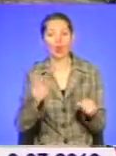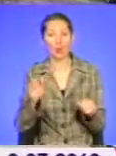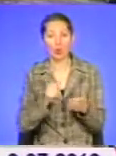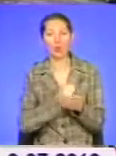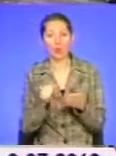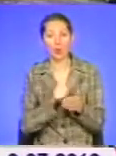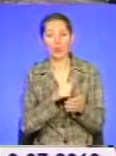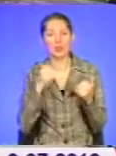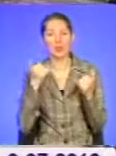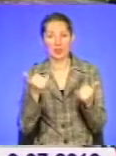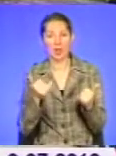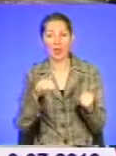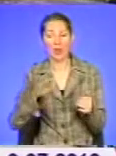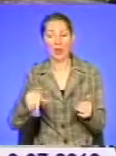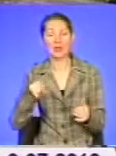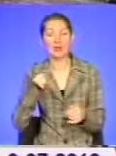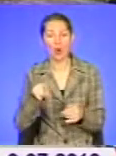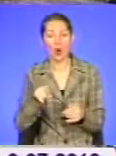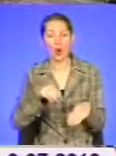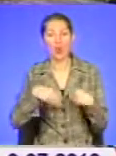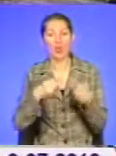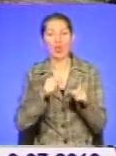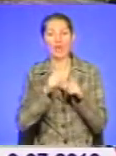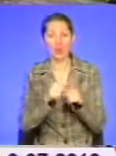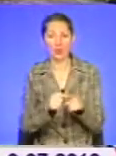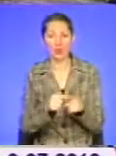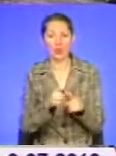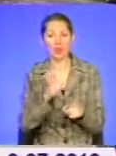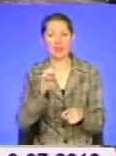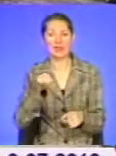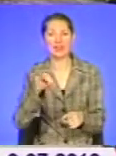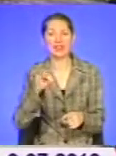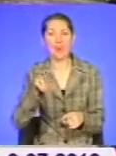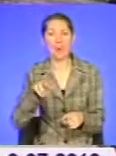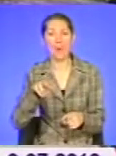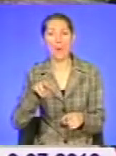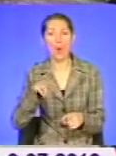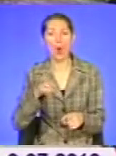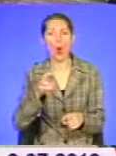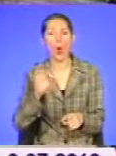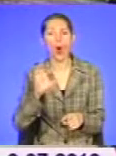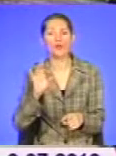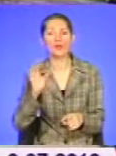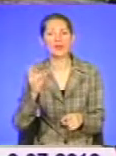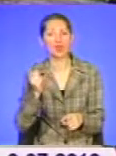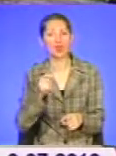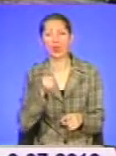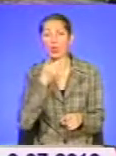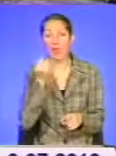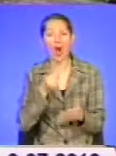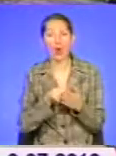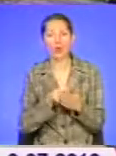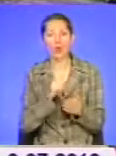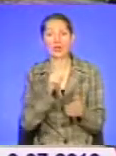Зараз, навіть після того, дає відповіді Стемковський, що немався коштів, нема коштів. За що